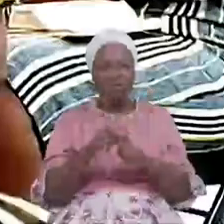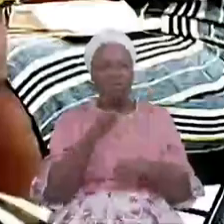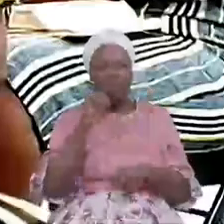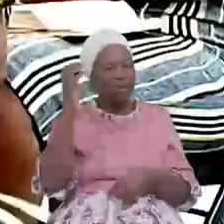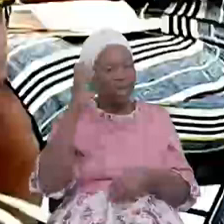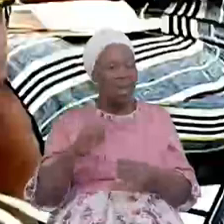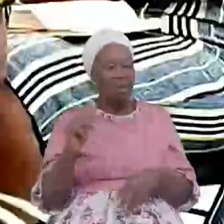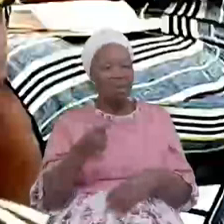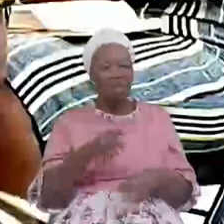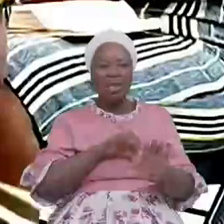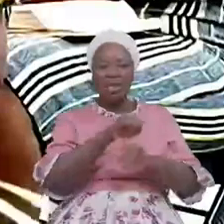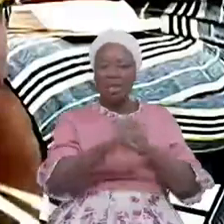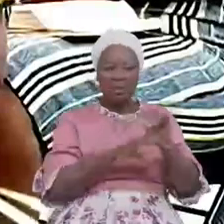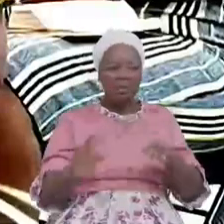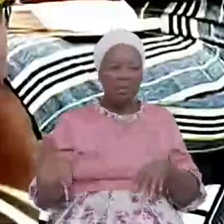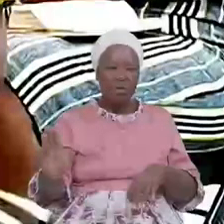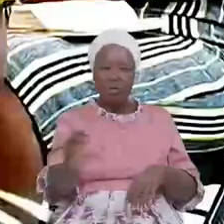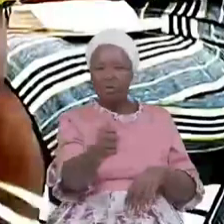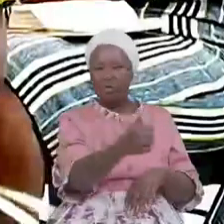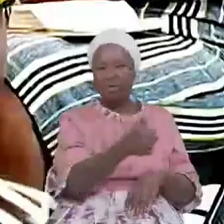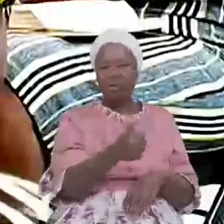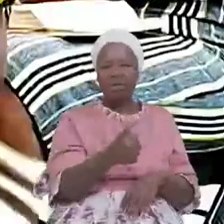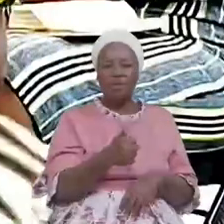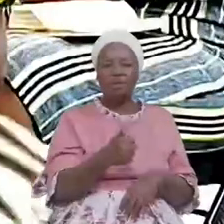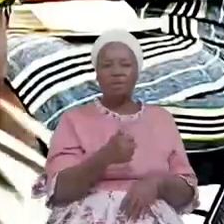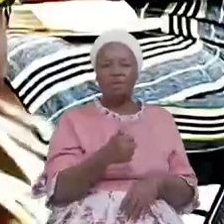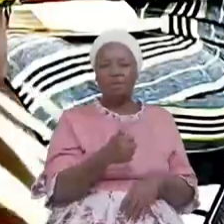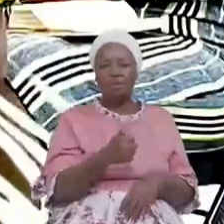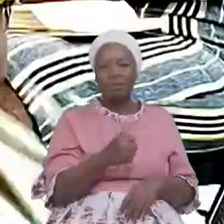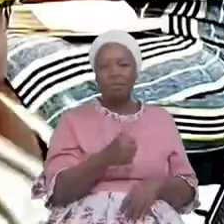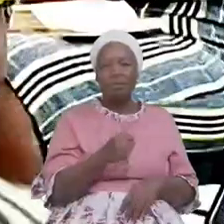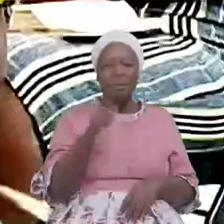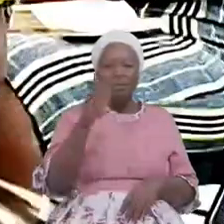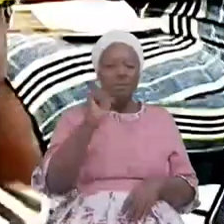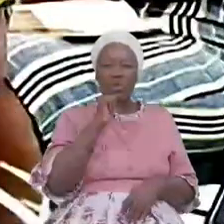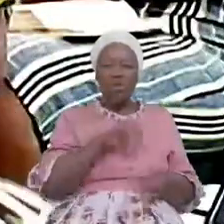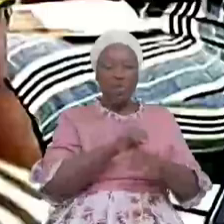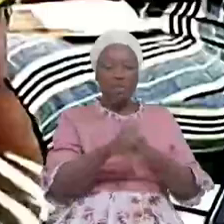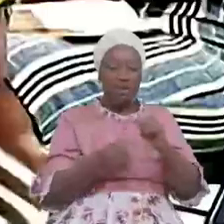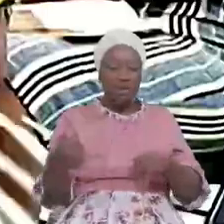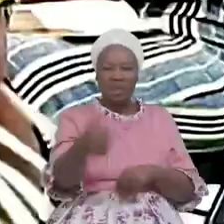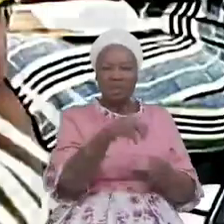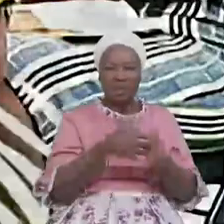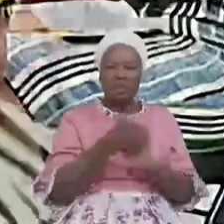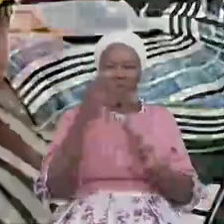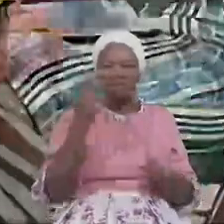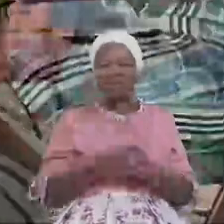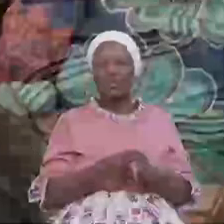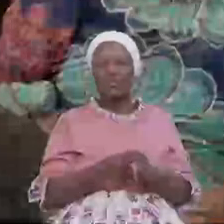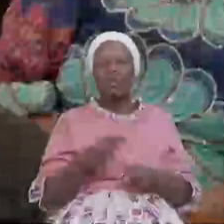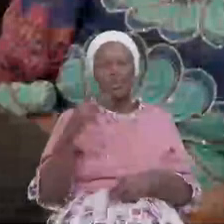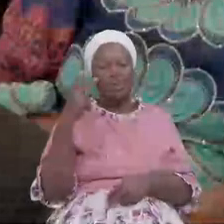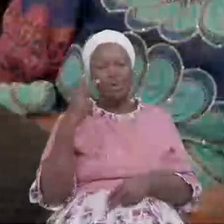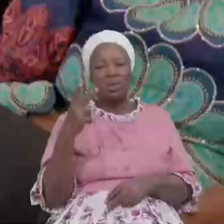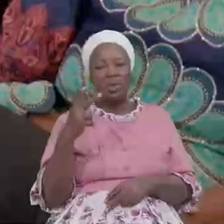trompant vous-même par de faux raisonnements. Vous n'allez pas vous tromper vous-même. Troisième